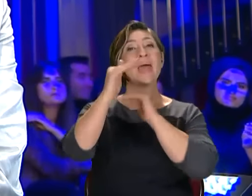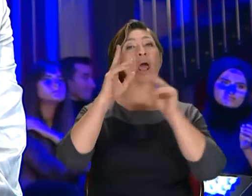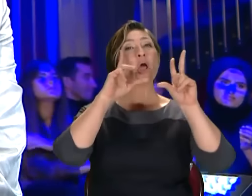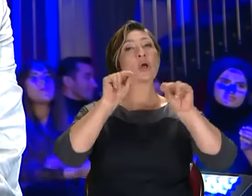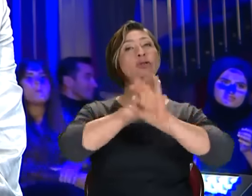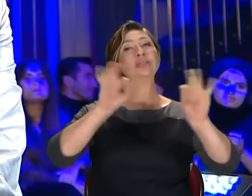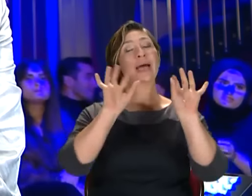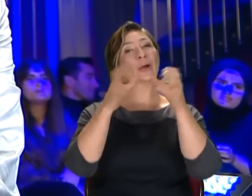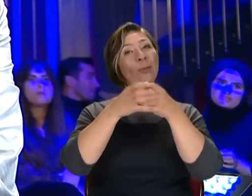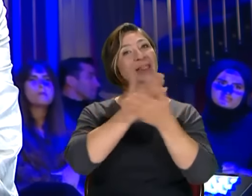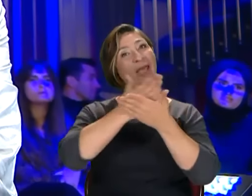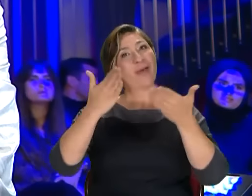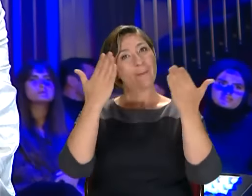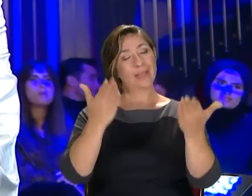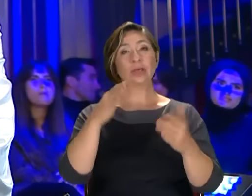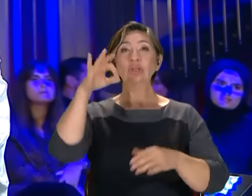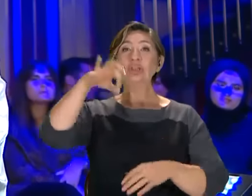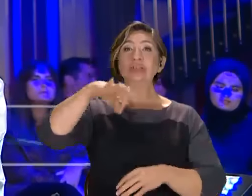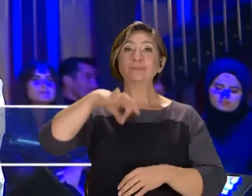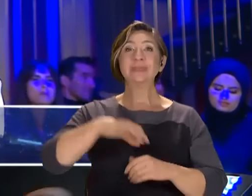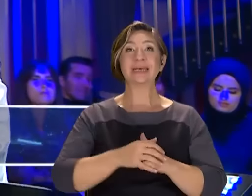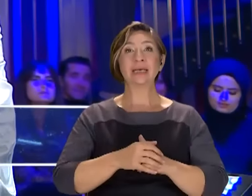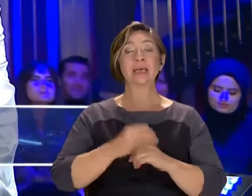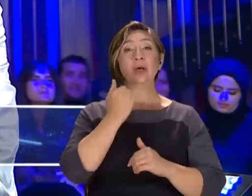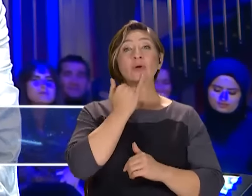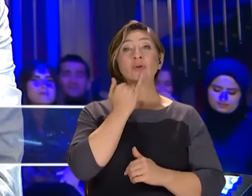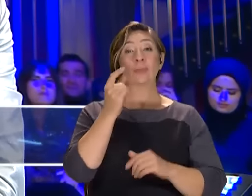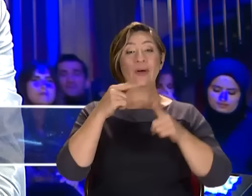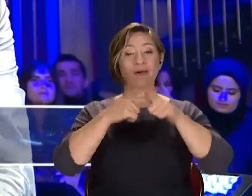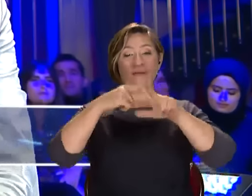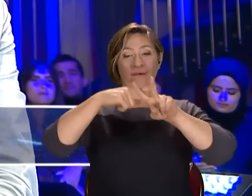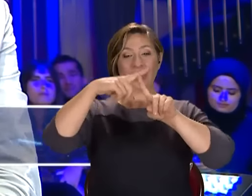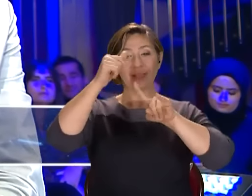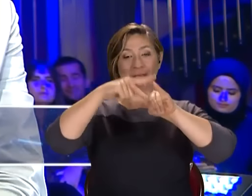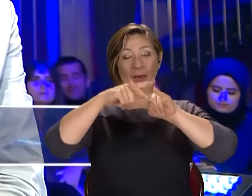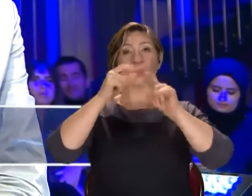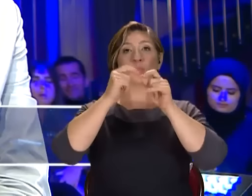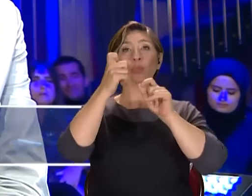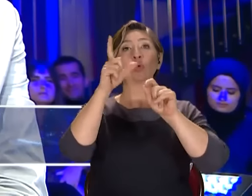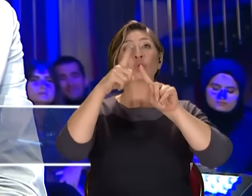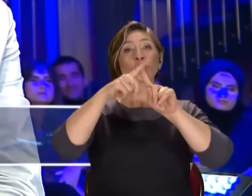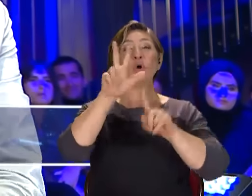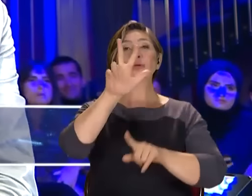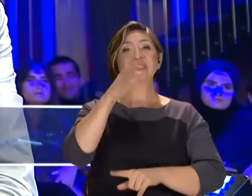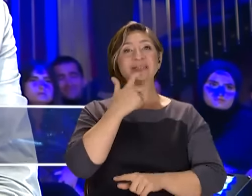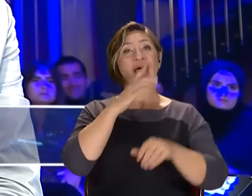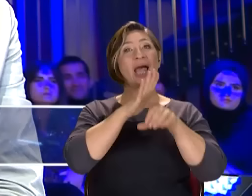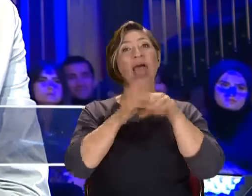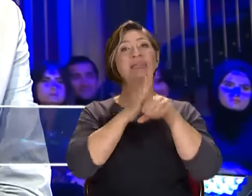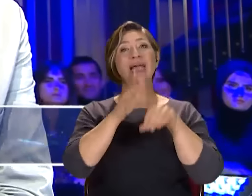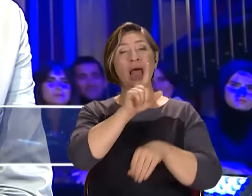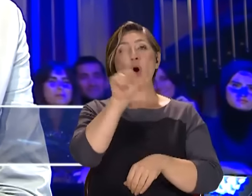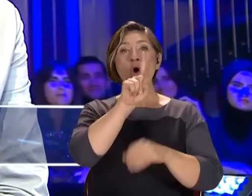Hanımlar beyler, Uykusuzlar Kulübü devam ediyor. Şimdi konuğum Fatih Bulut. 35 yaşında, Kayserili